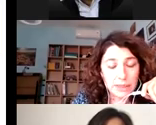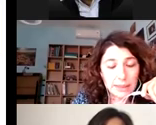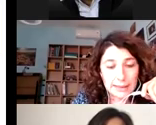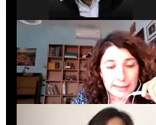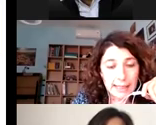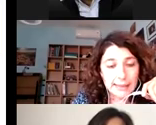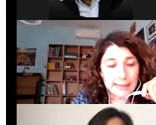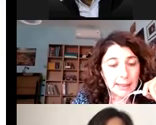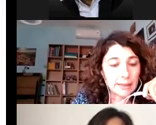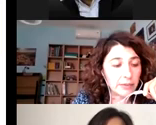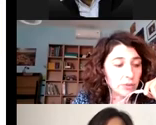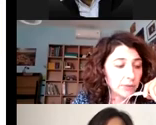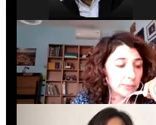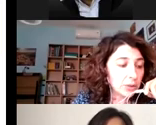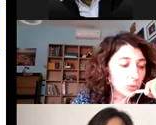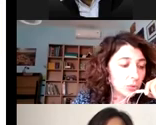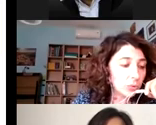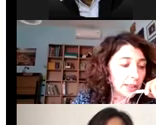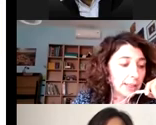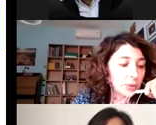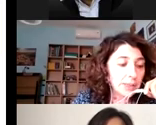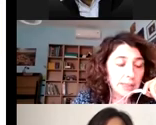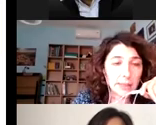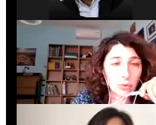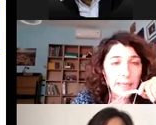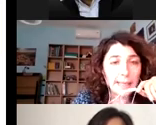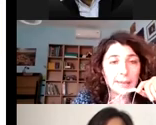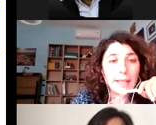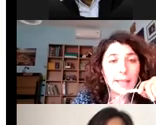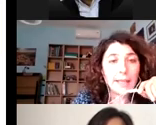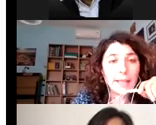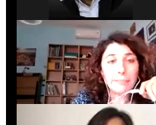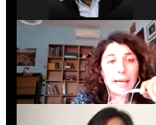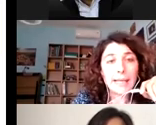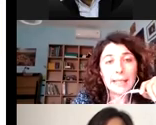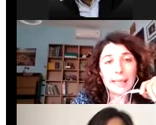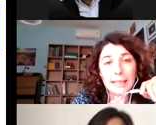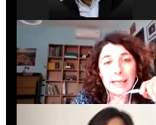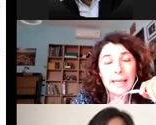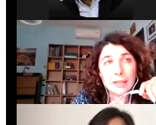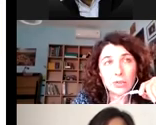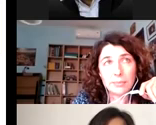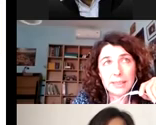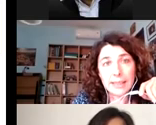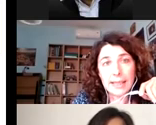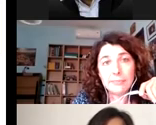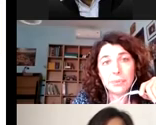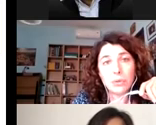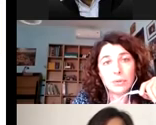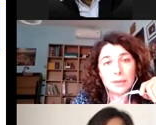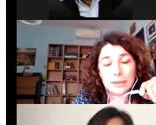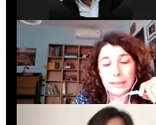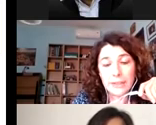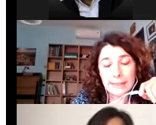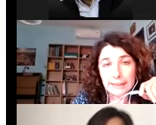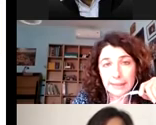attualmente esistenti che fanno riferimento sia alle politiche europee ma anche eh alle azioni messe in campo